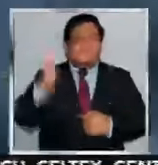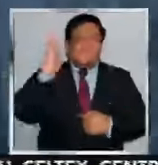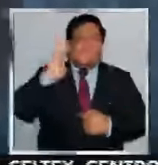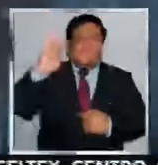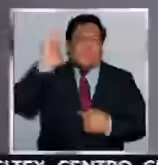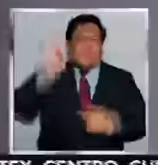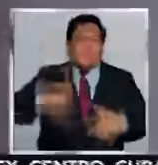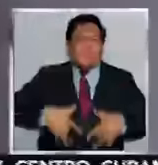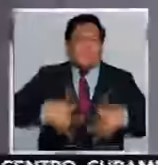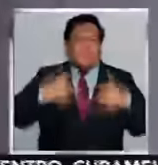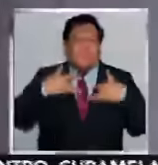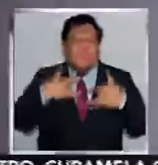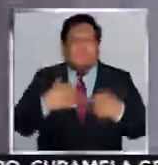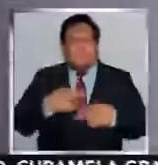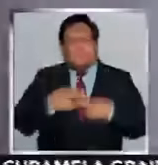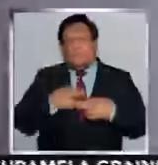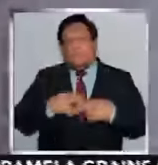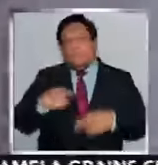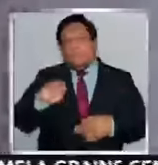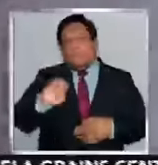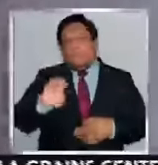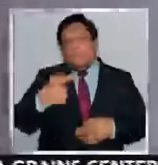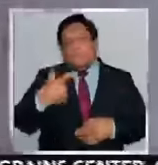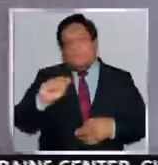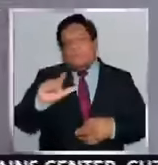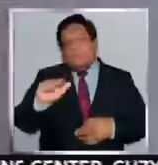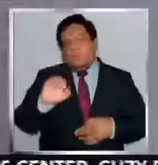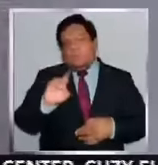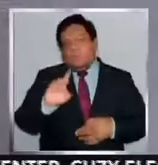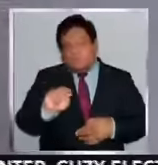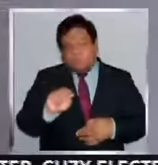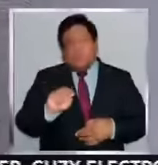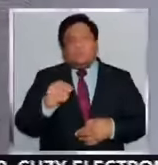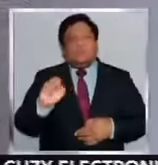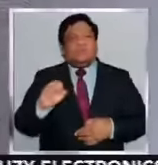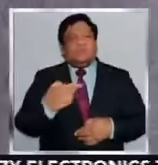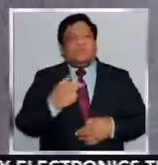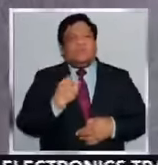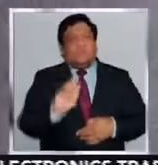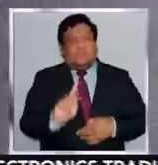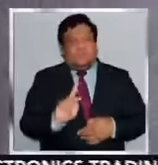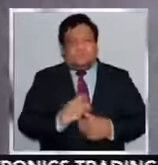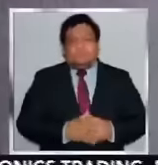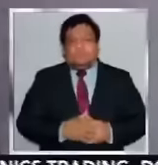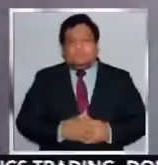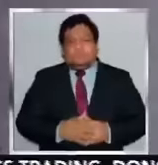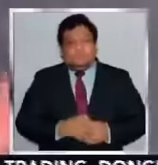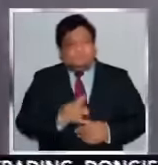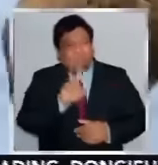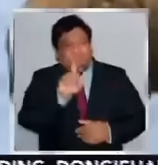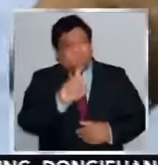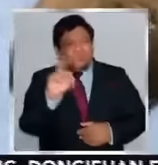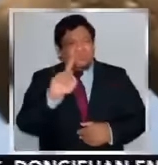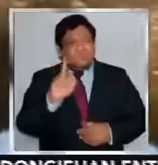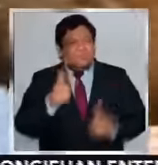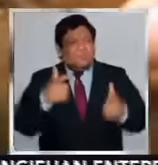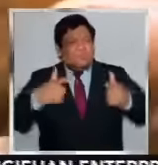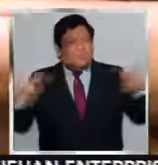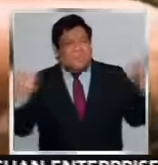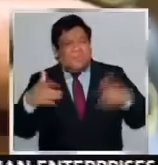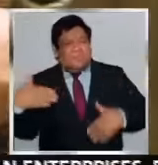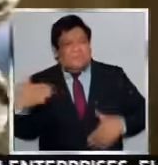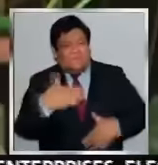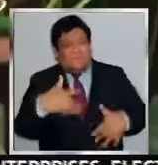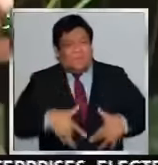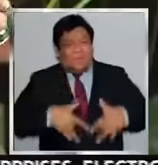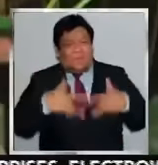Shark. Kuya Kim, ano nga ba ang pinakamalaking isda na nabuhay sa ating planeta? Kuya Kim, ano na? At ito naman ay mga ngipin